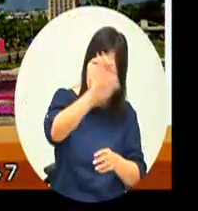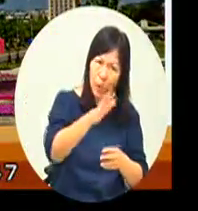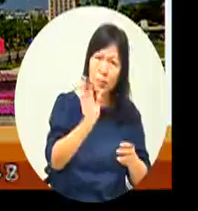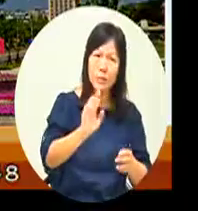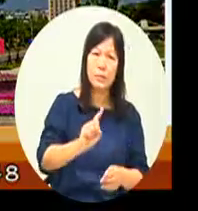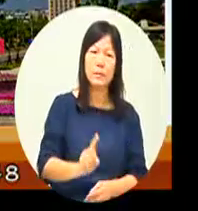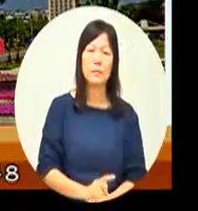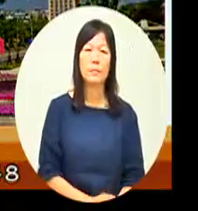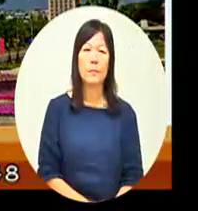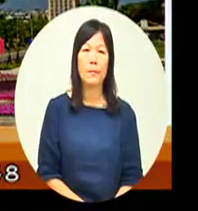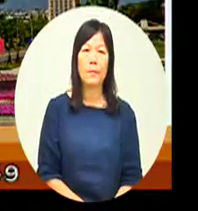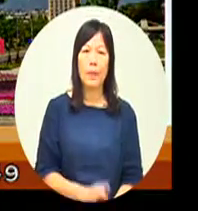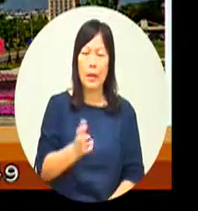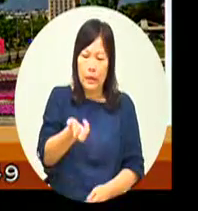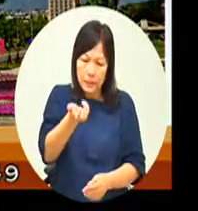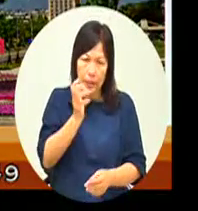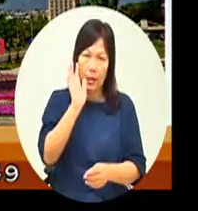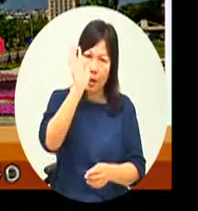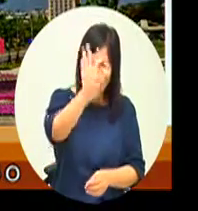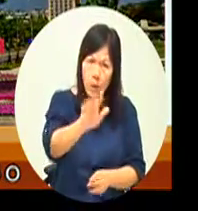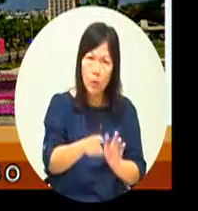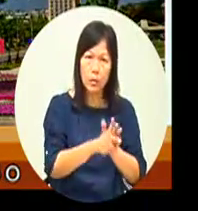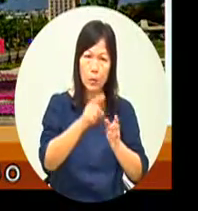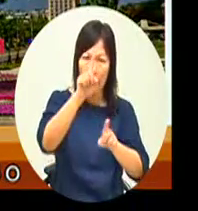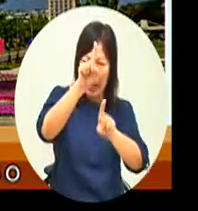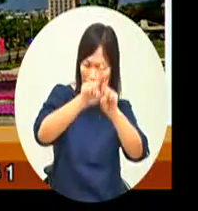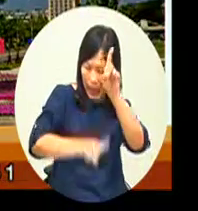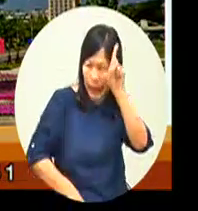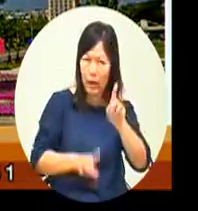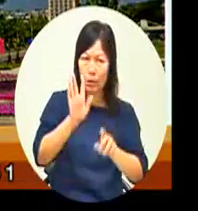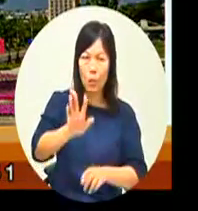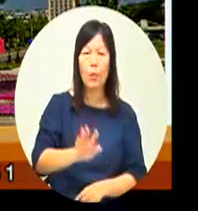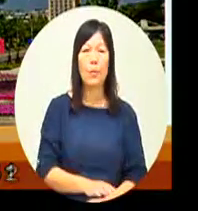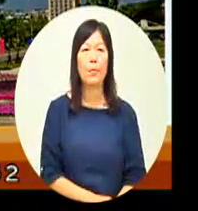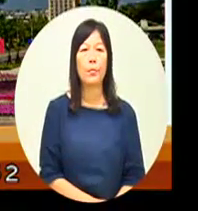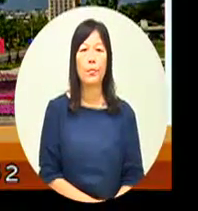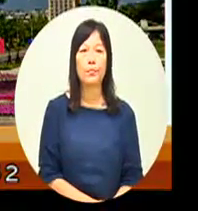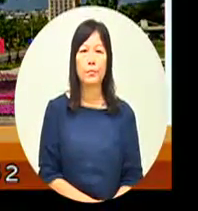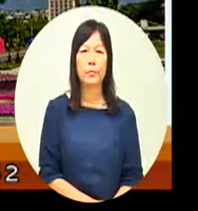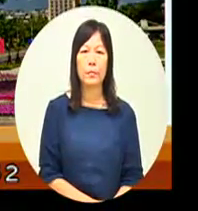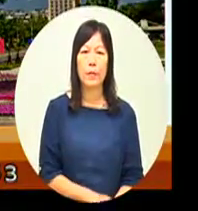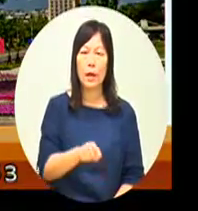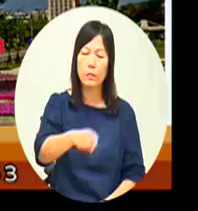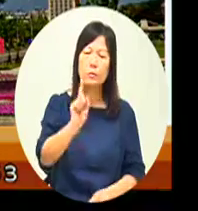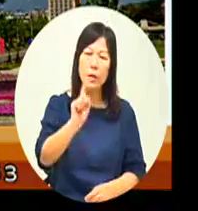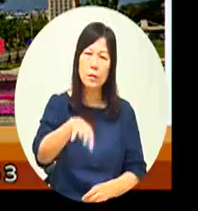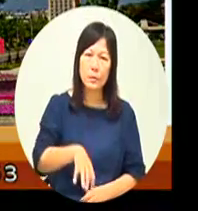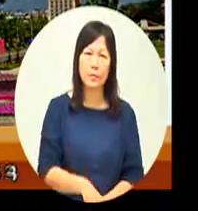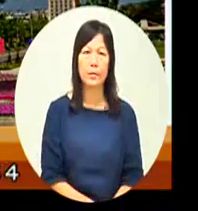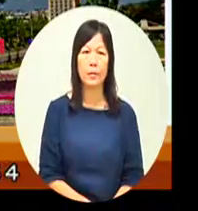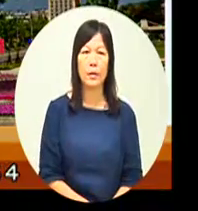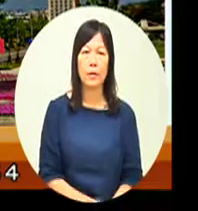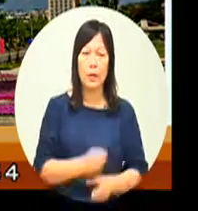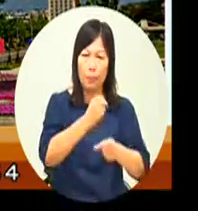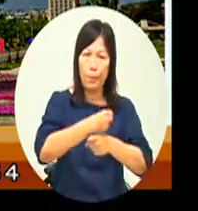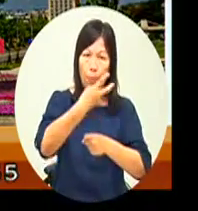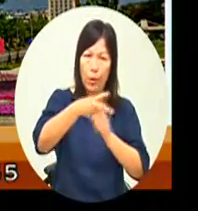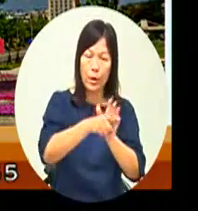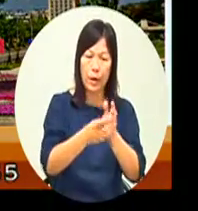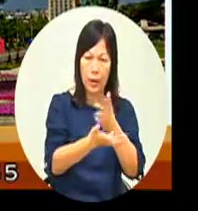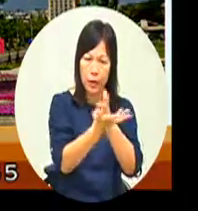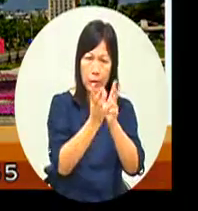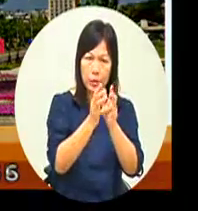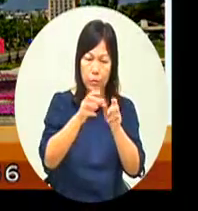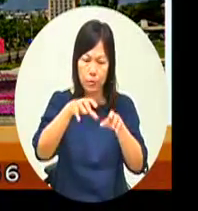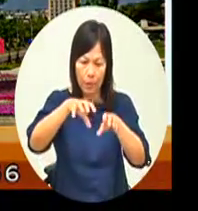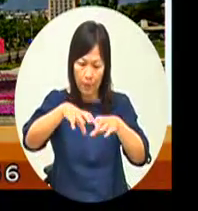子，开辟前跟开辟后有这么大的风貌的改变。他就在哪里？就在博二艺术特区的